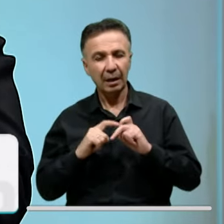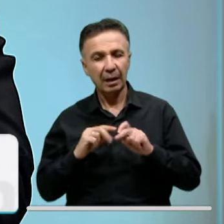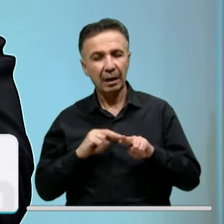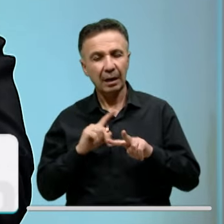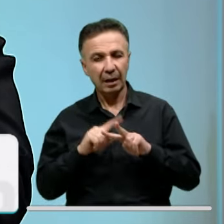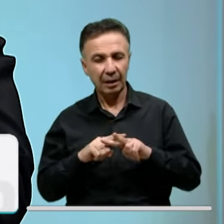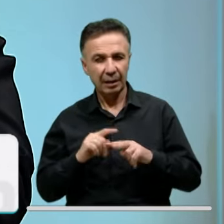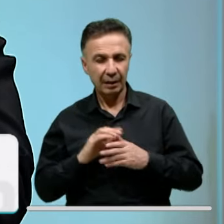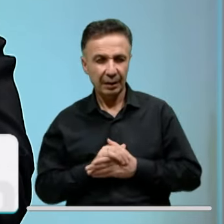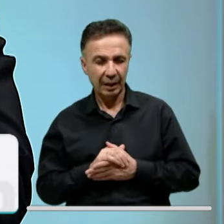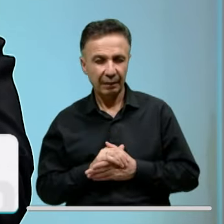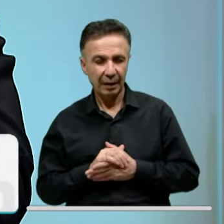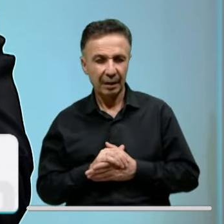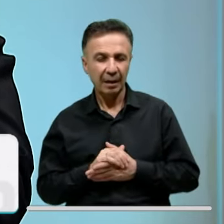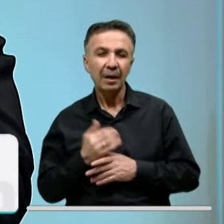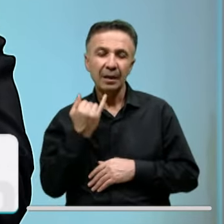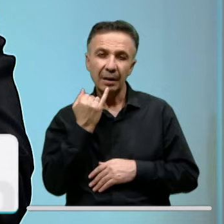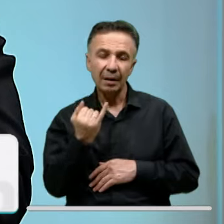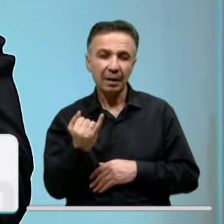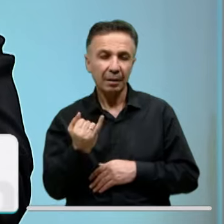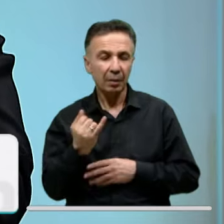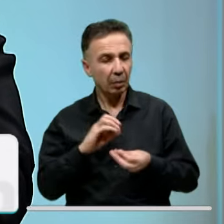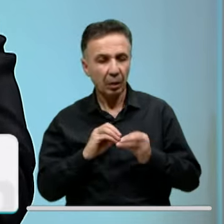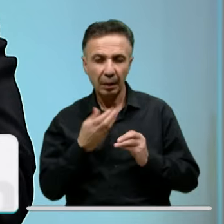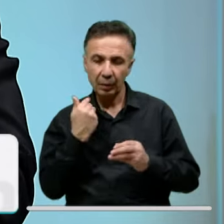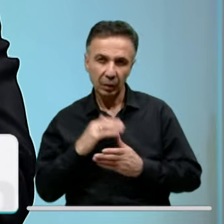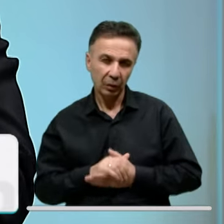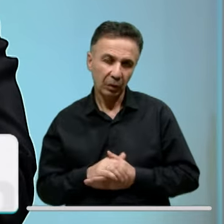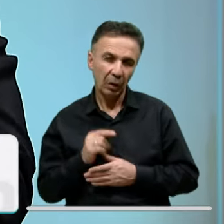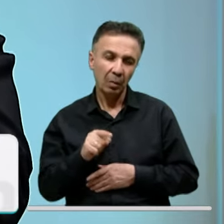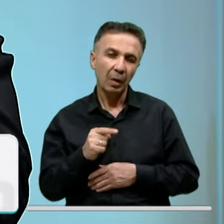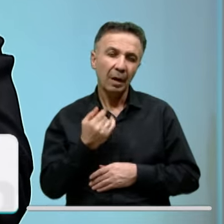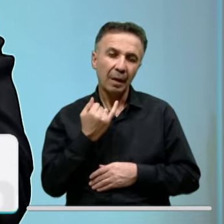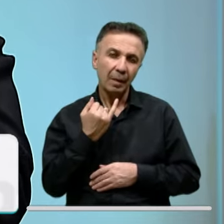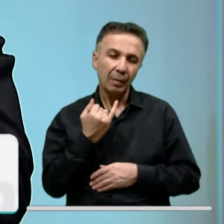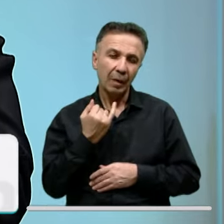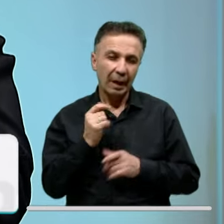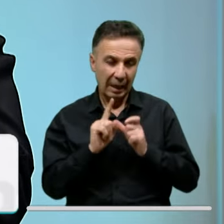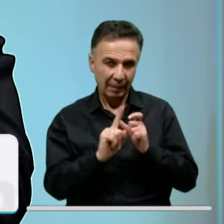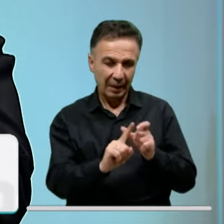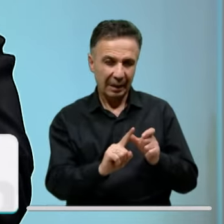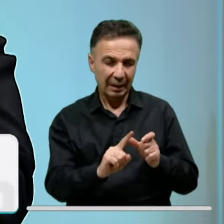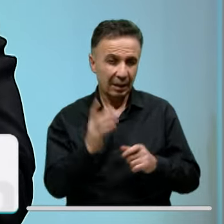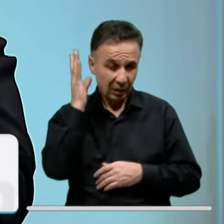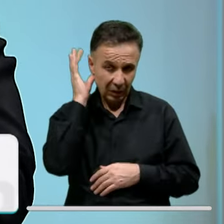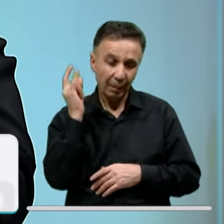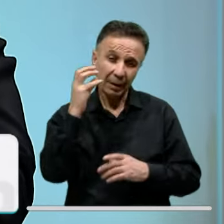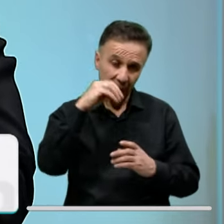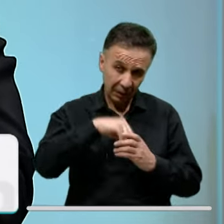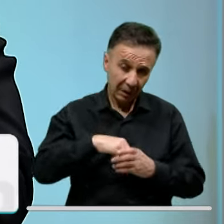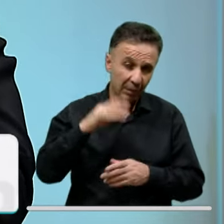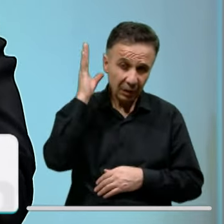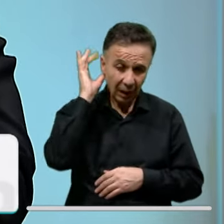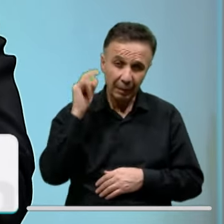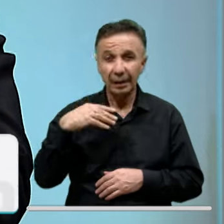edilmesinde bir sakınca yoktur sakınca bu emanetler caminin içerisinde mi yoksa caminin